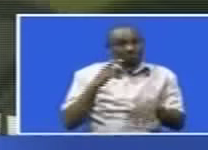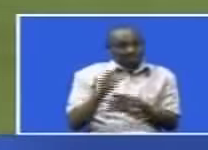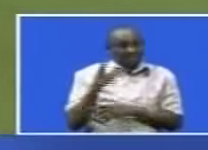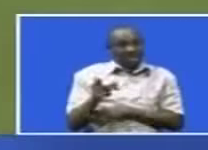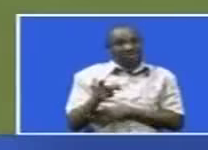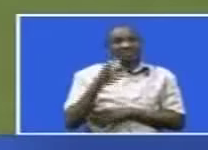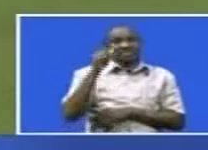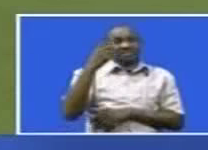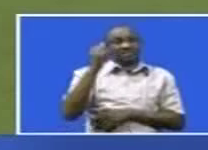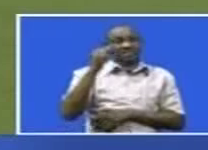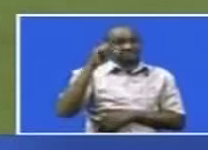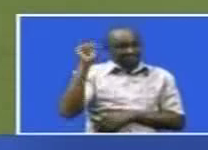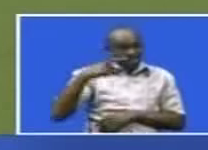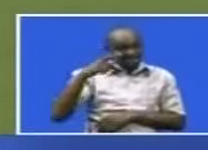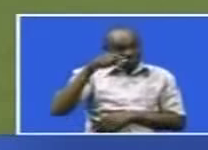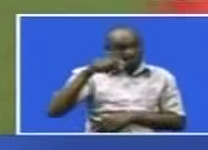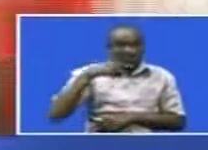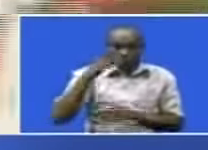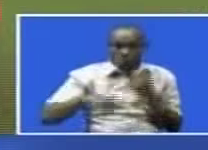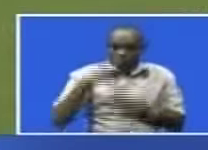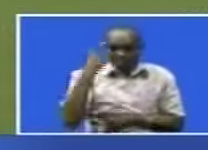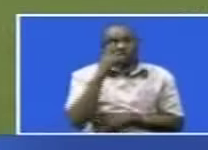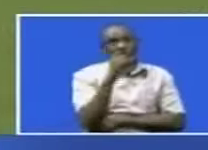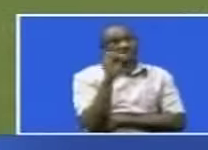City Stars wakijikwamua kutoka eneo hilo kwa ushindi wa